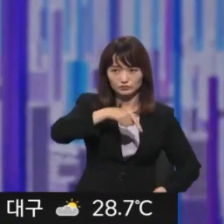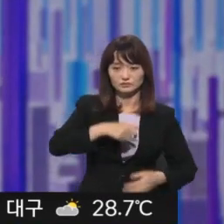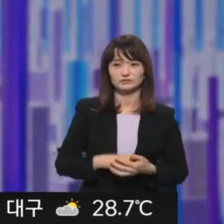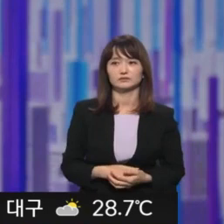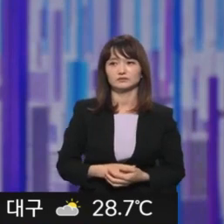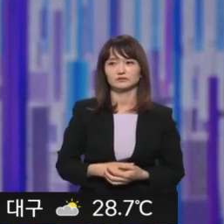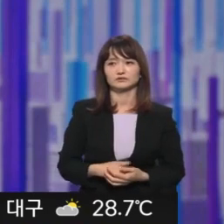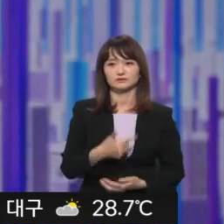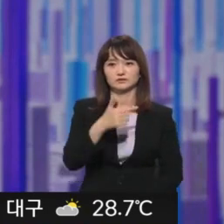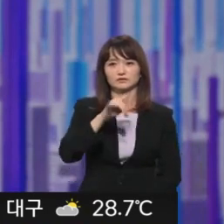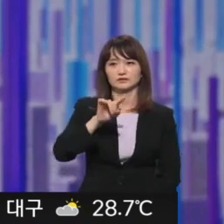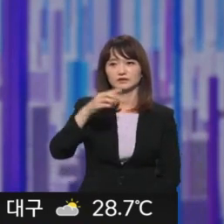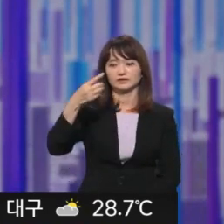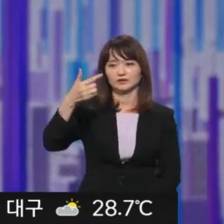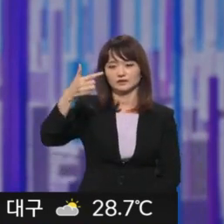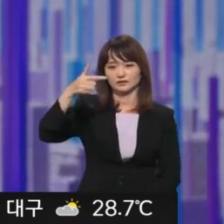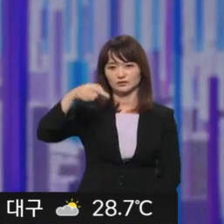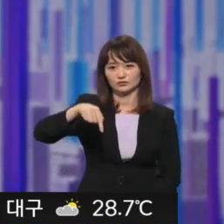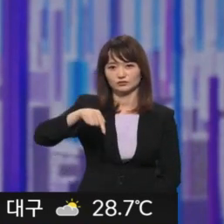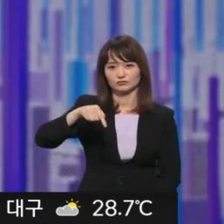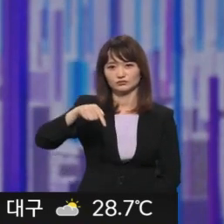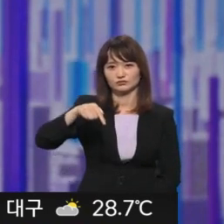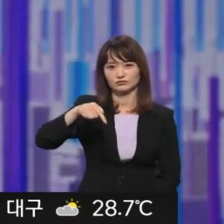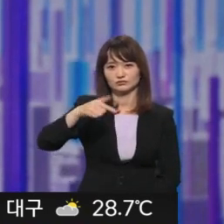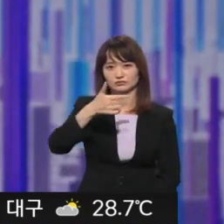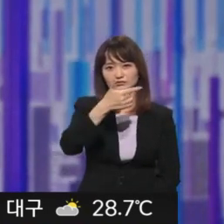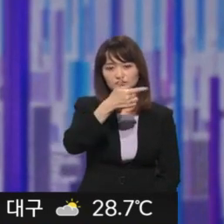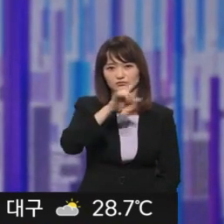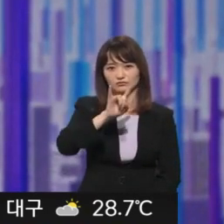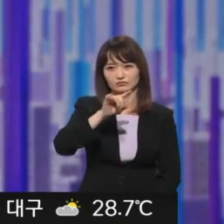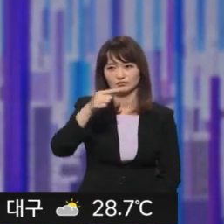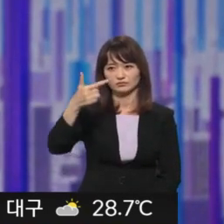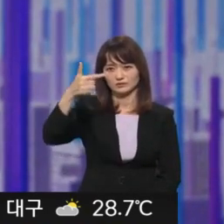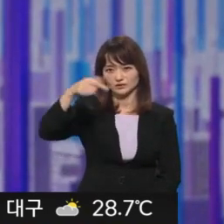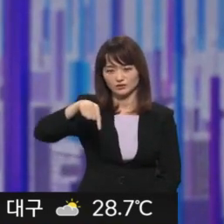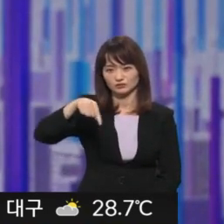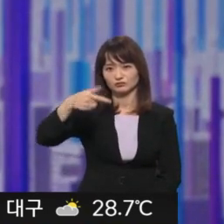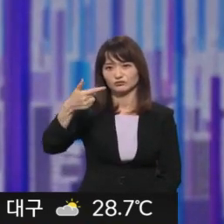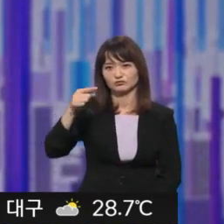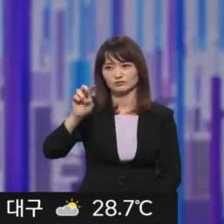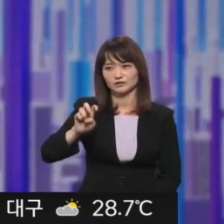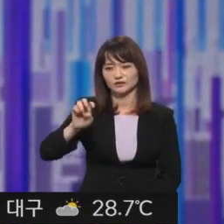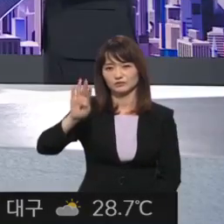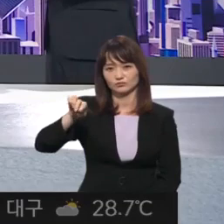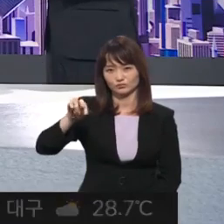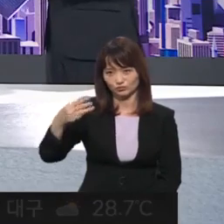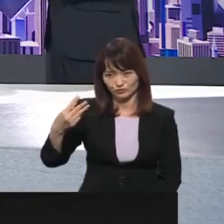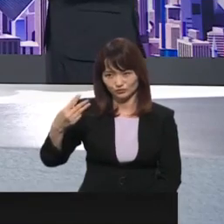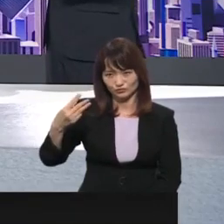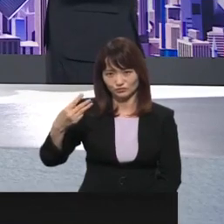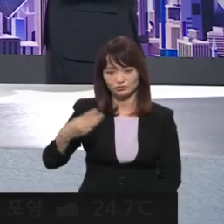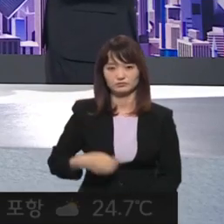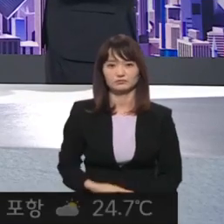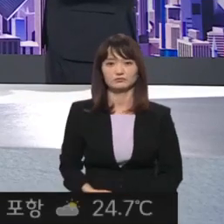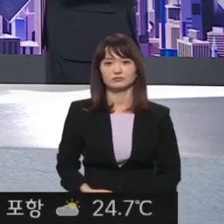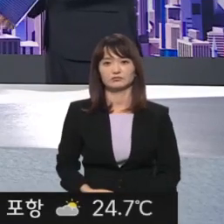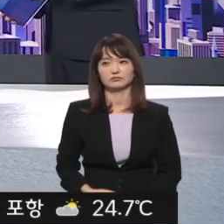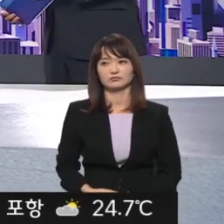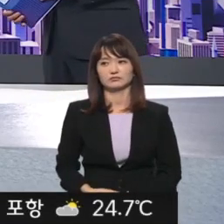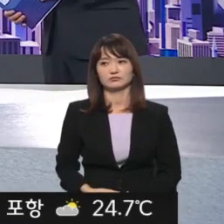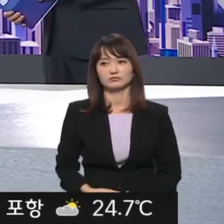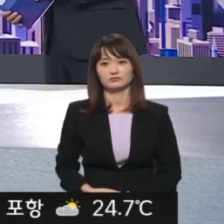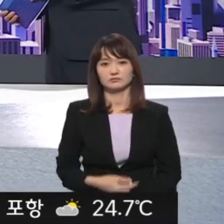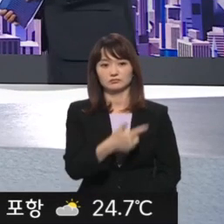남불 이렇게 할 수 있겠죠 음 네로 나무 돌 4로 남 번에 1차 크루저 이제 카마 있지 않습니까 낮은